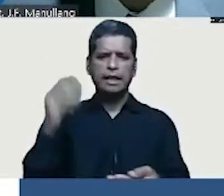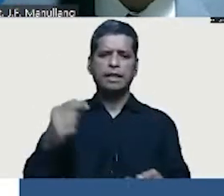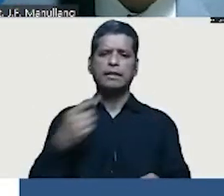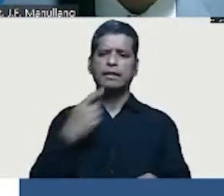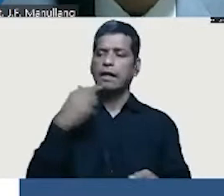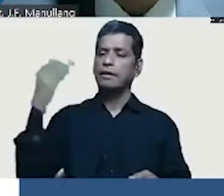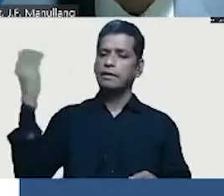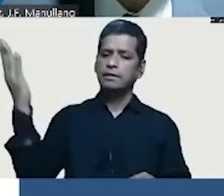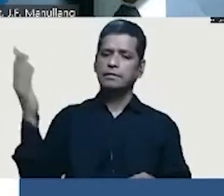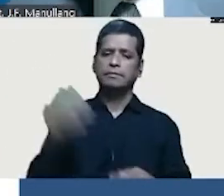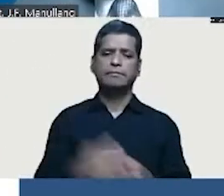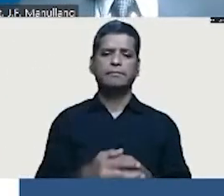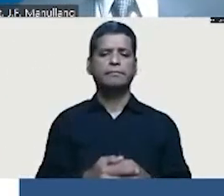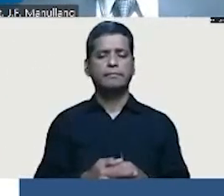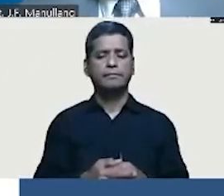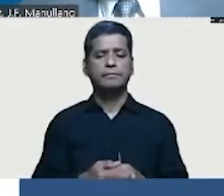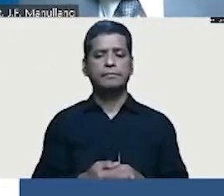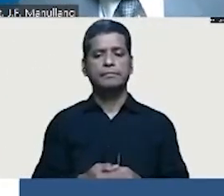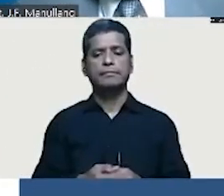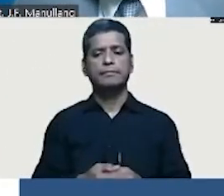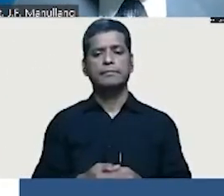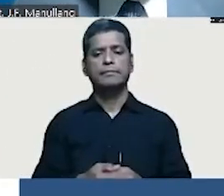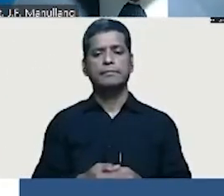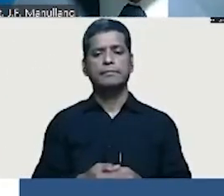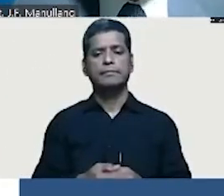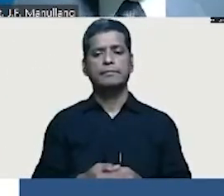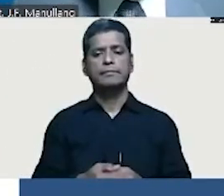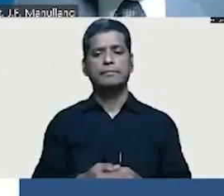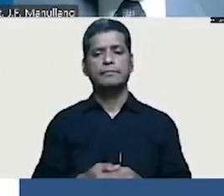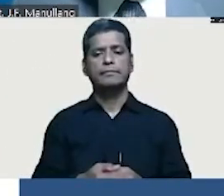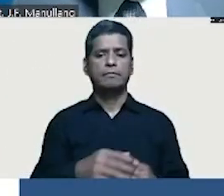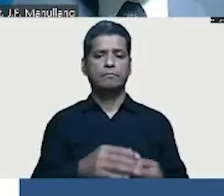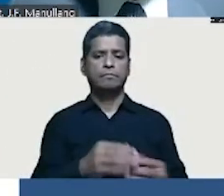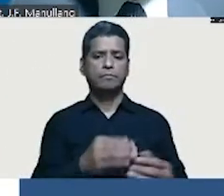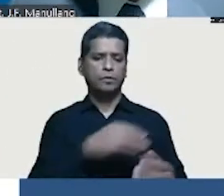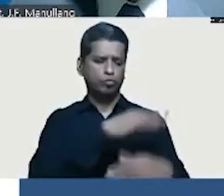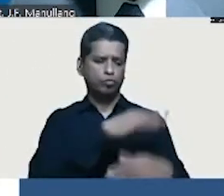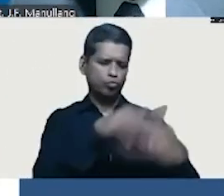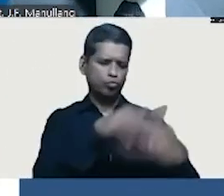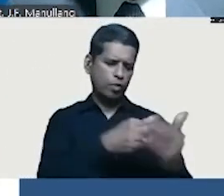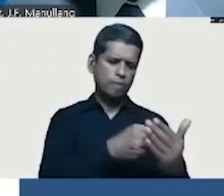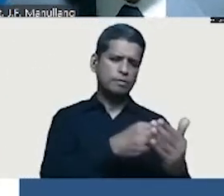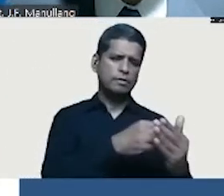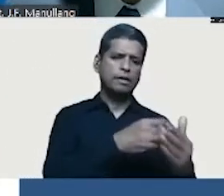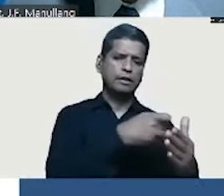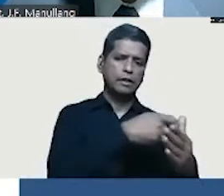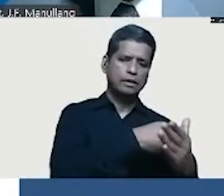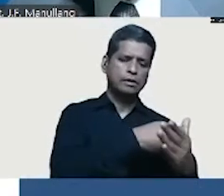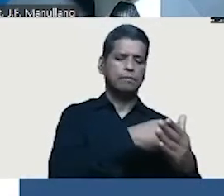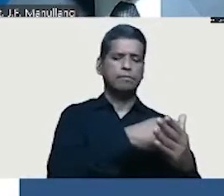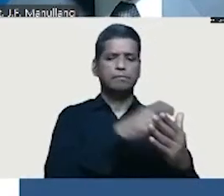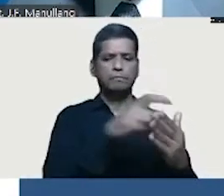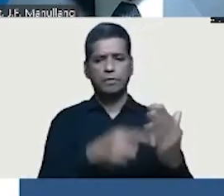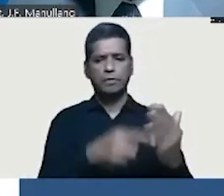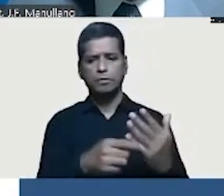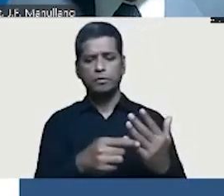nabi-nabi rasul-rasul dan produk dari kitab suci ini ialah menyaksikan